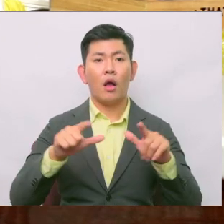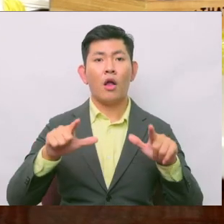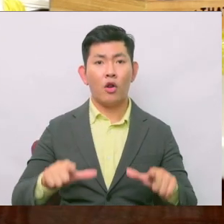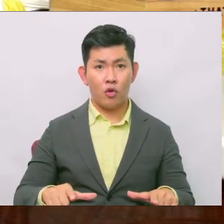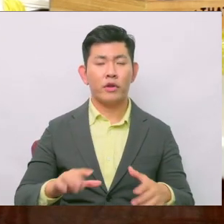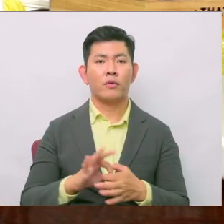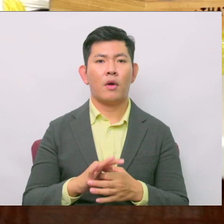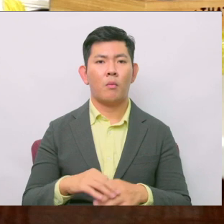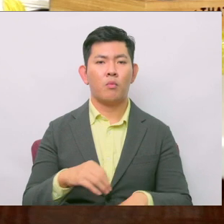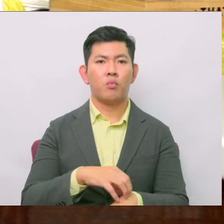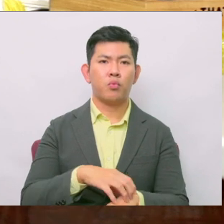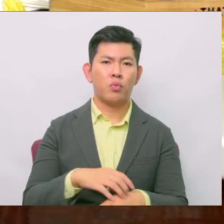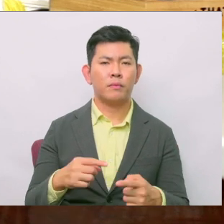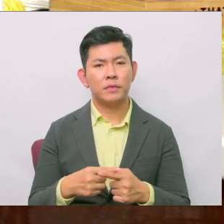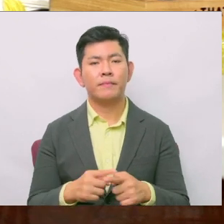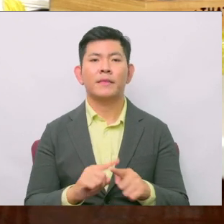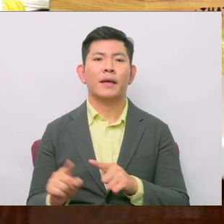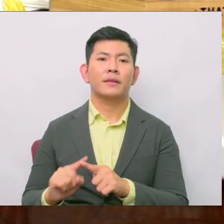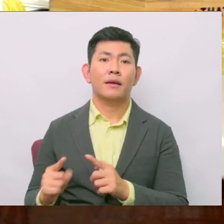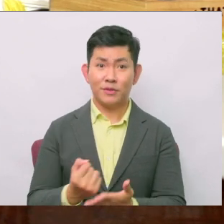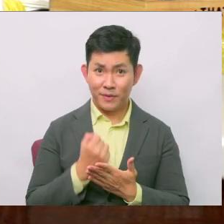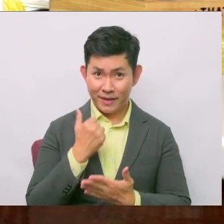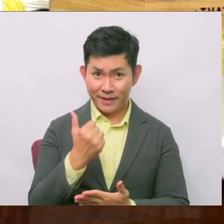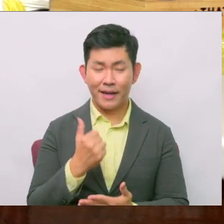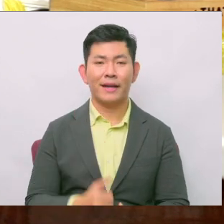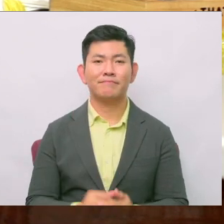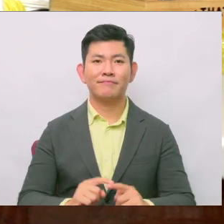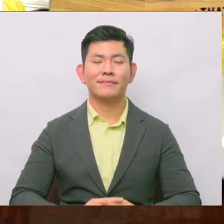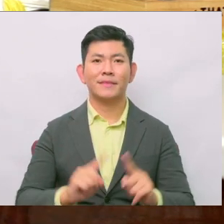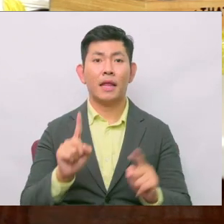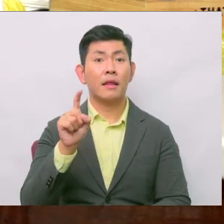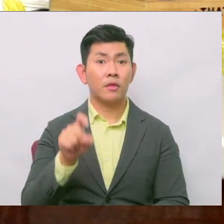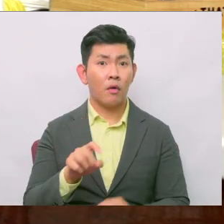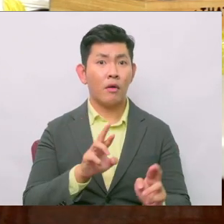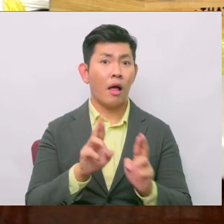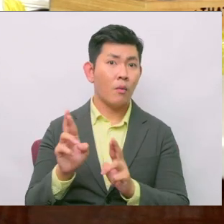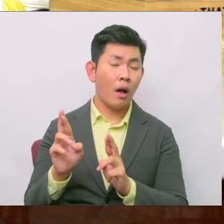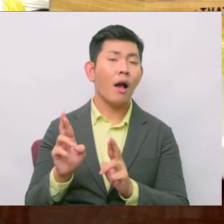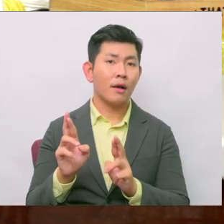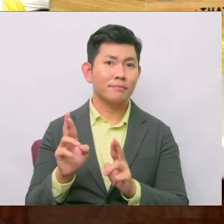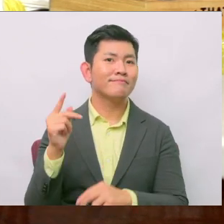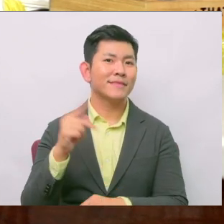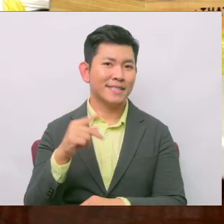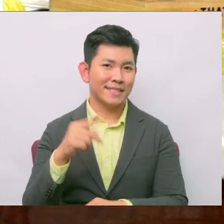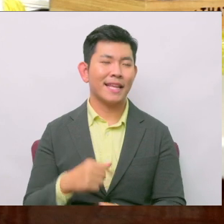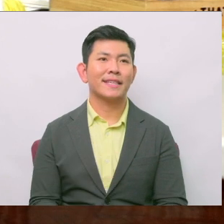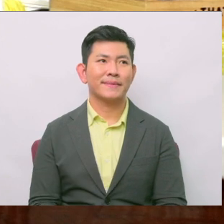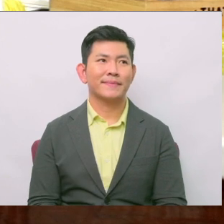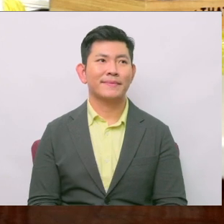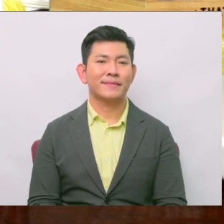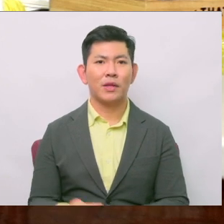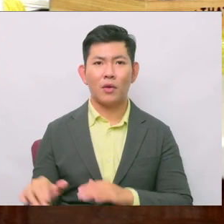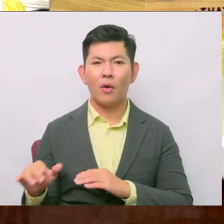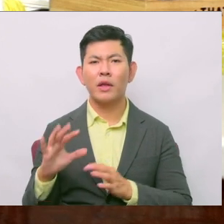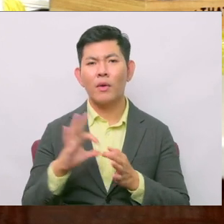มการอักเสบอันนี้ช่วยได้นะคะป้าปุ้ยแต่ว่าอาจจะต้องระมัดระวังเป็นพิเศษนิดนึงในเรื่องของความร้อนนะคะ